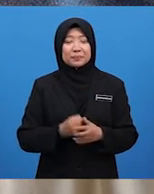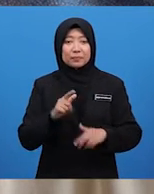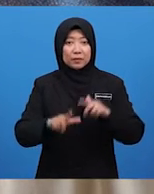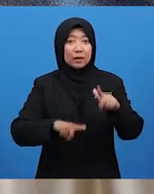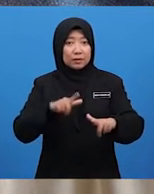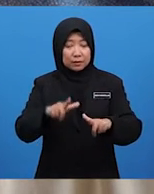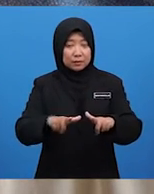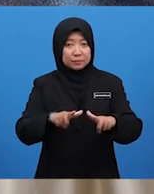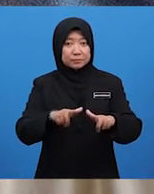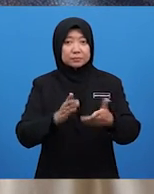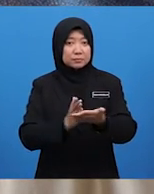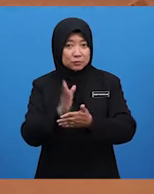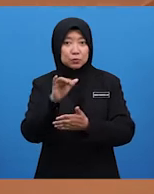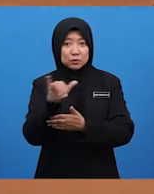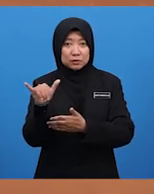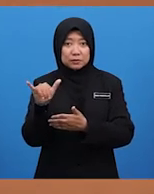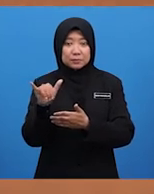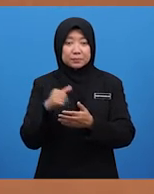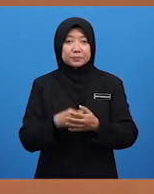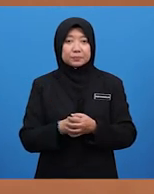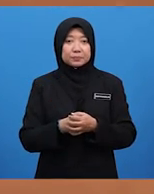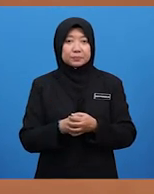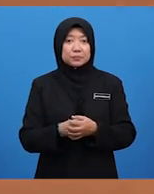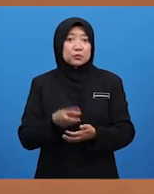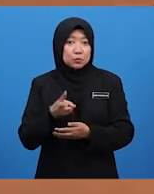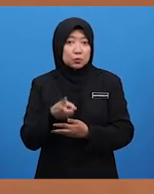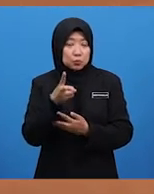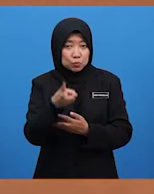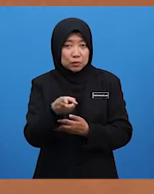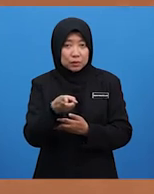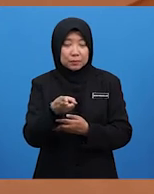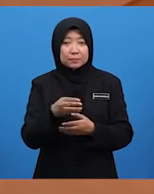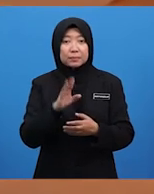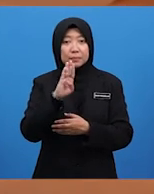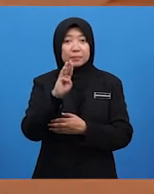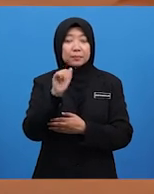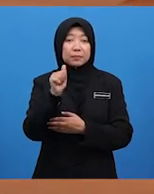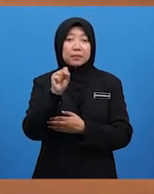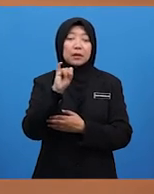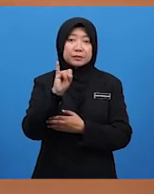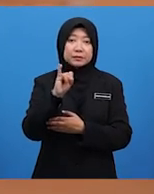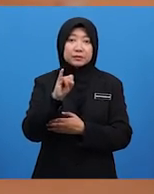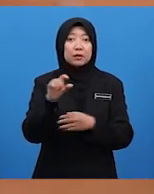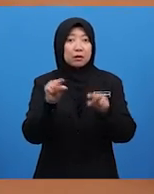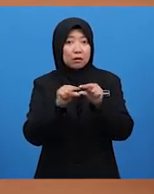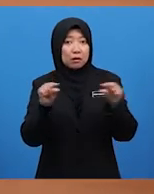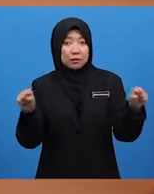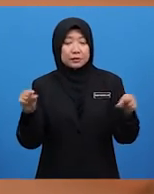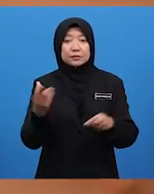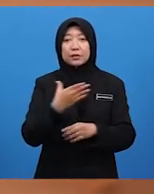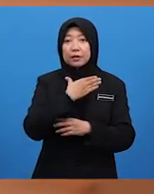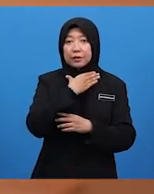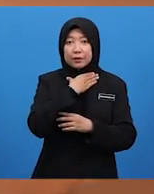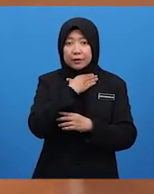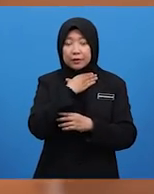Langkah seterusnya, trim atau gunting basi garis leher hingga